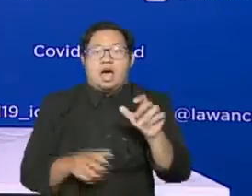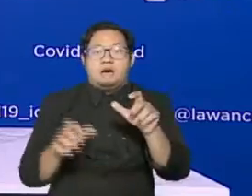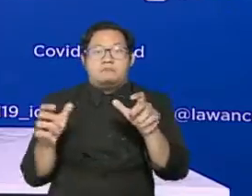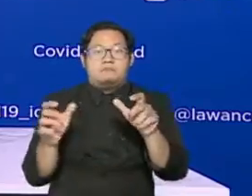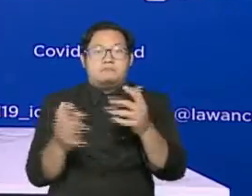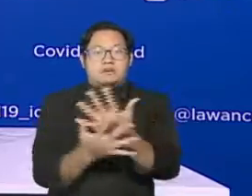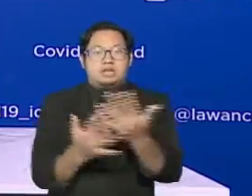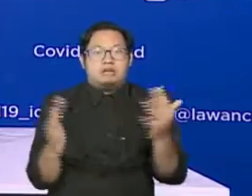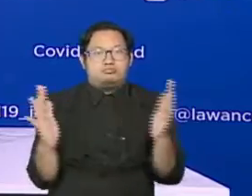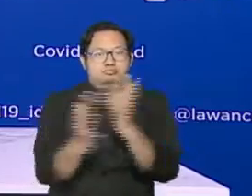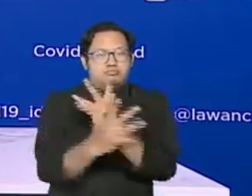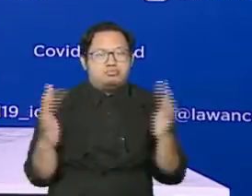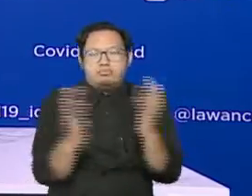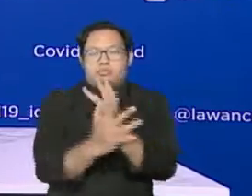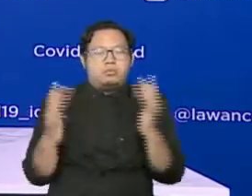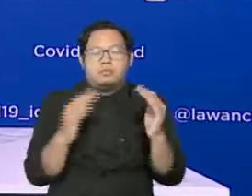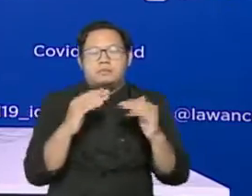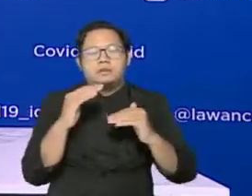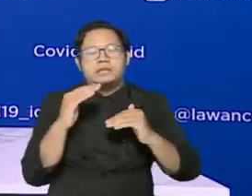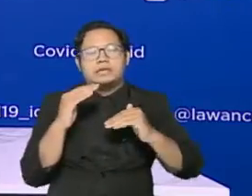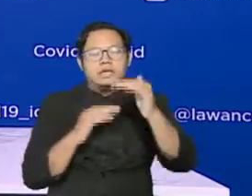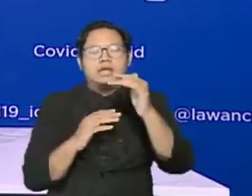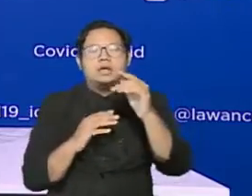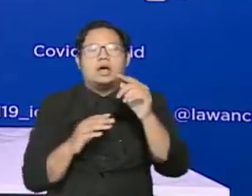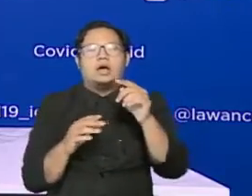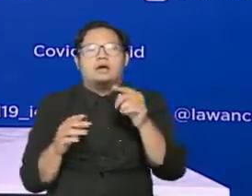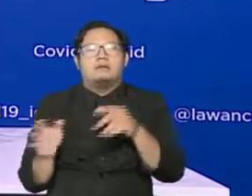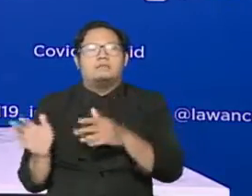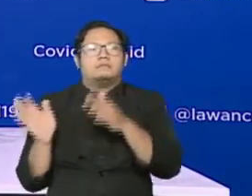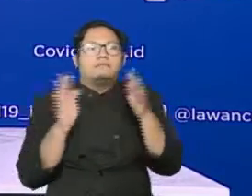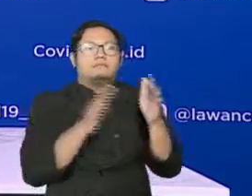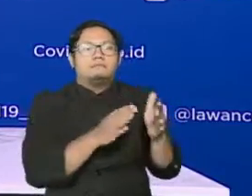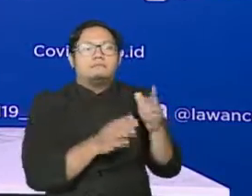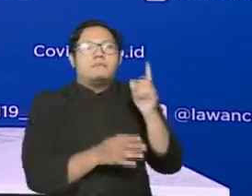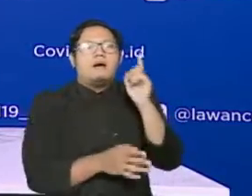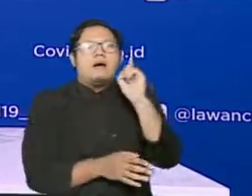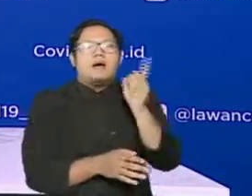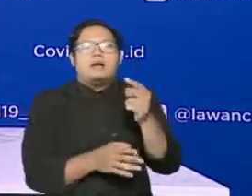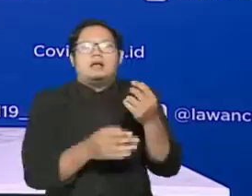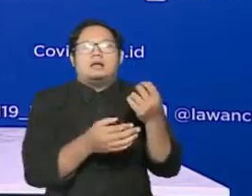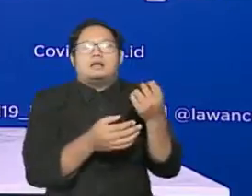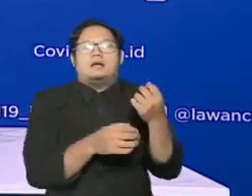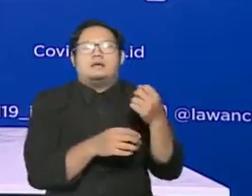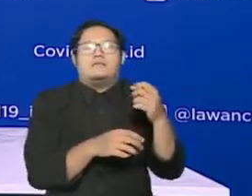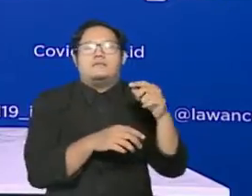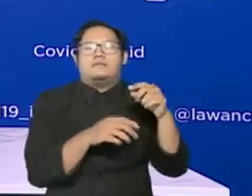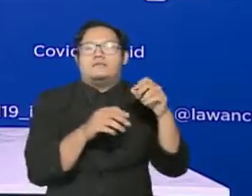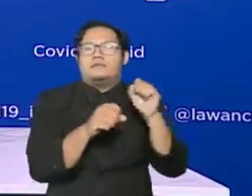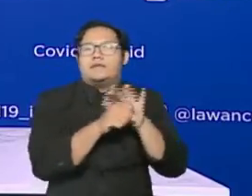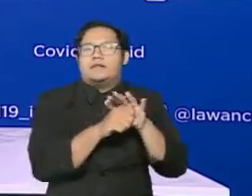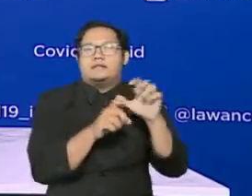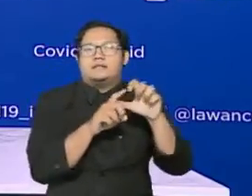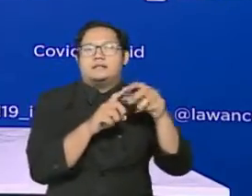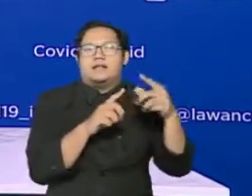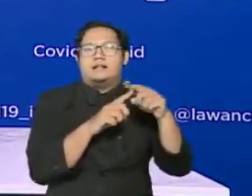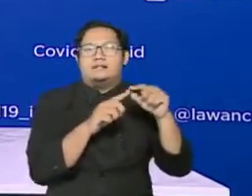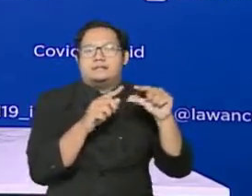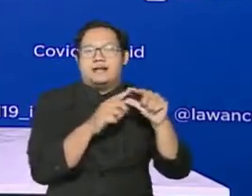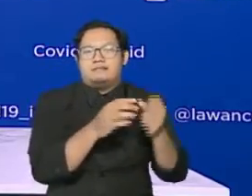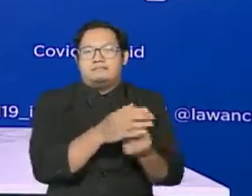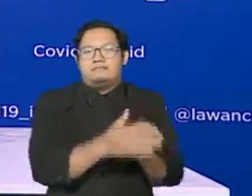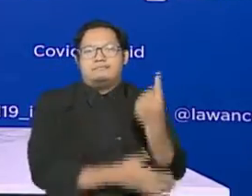bersamaan dengan munculnya varian Delta yang lebih mudah menular menyebabkan kenaikan kasus yang signifikan